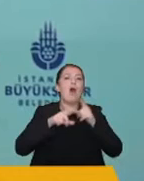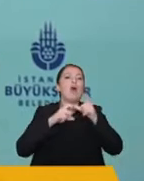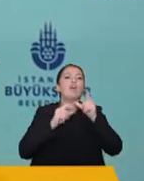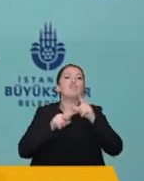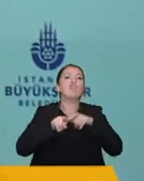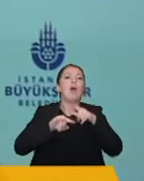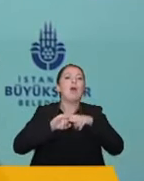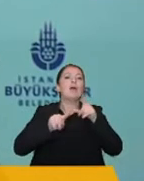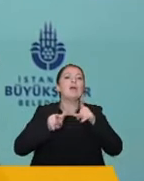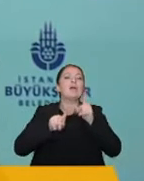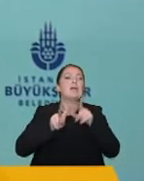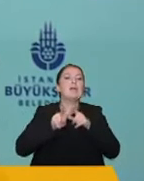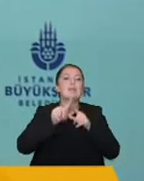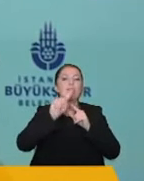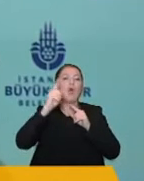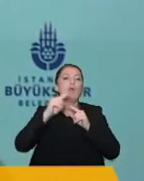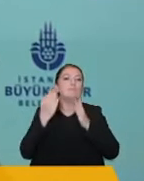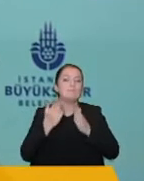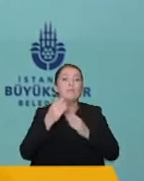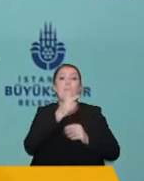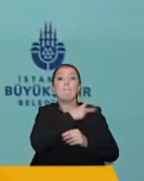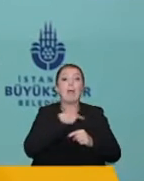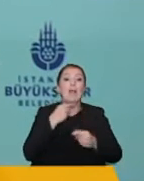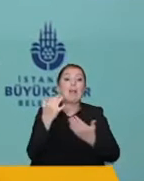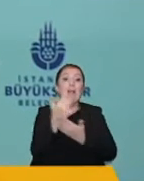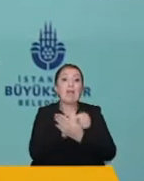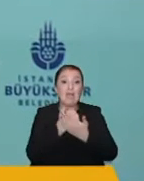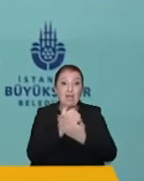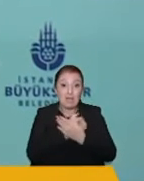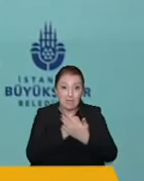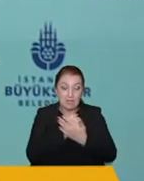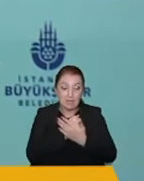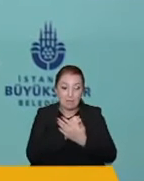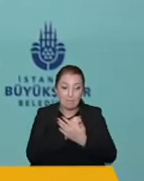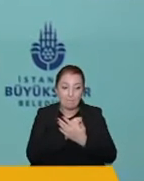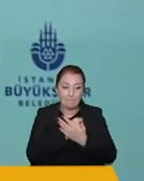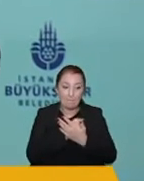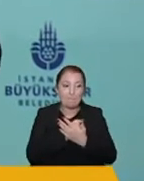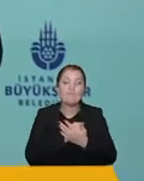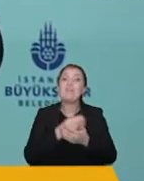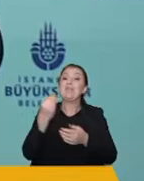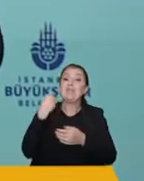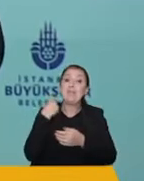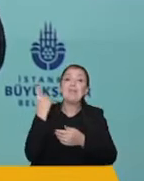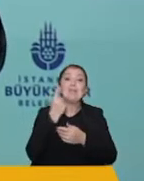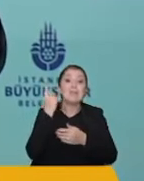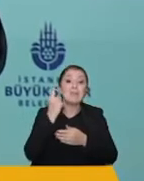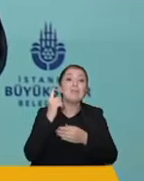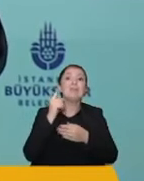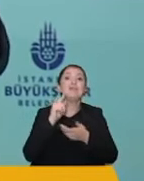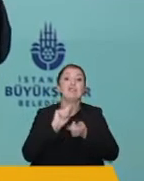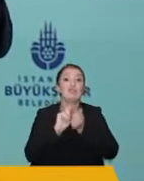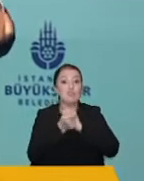yöneticisiyim. Belediyelerin gelirleri yeni bir düzenlemeyle